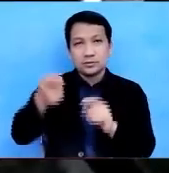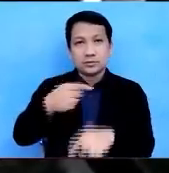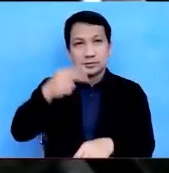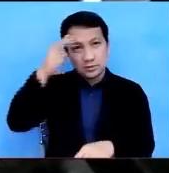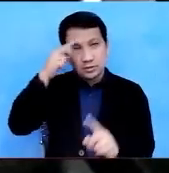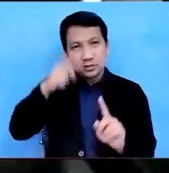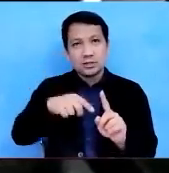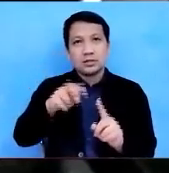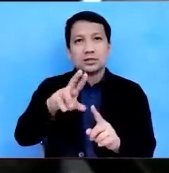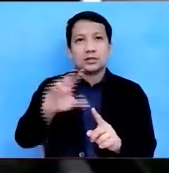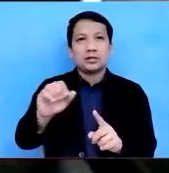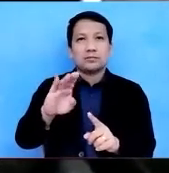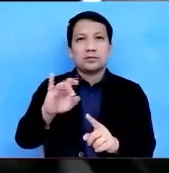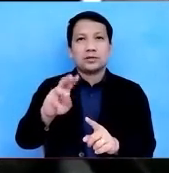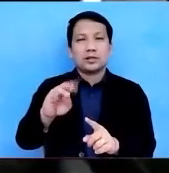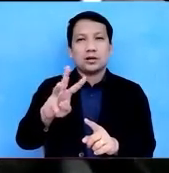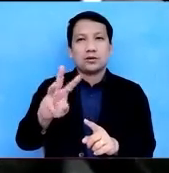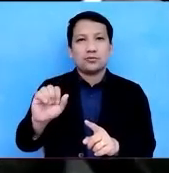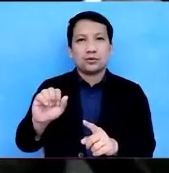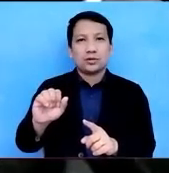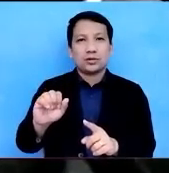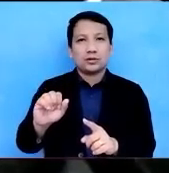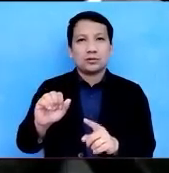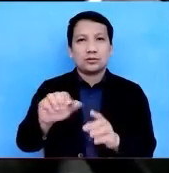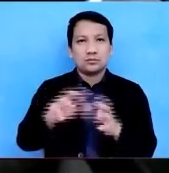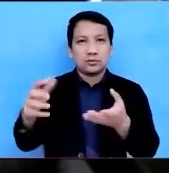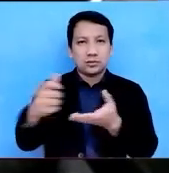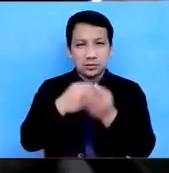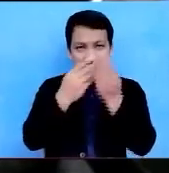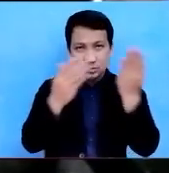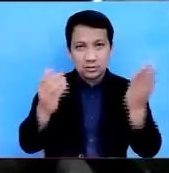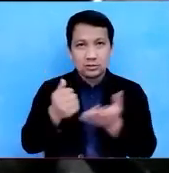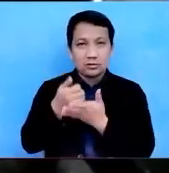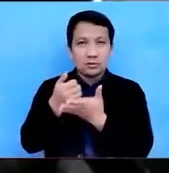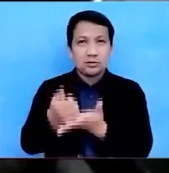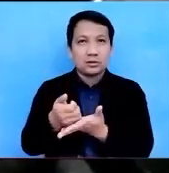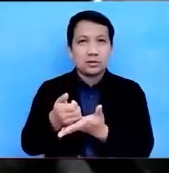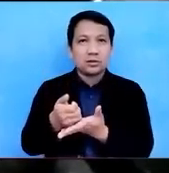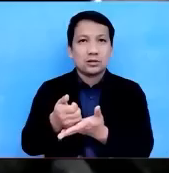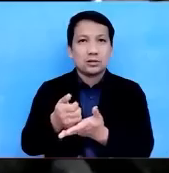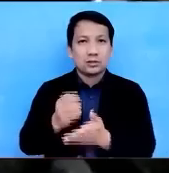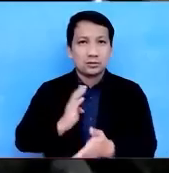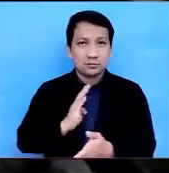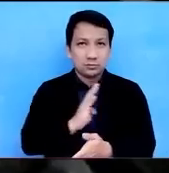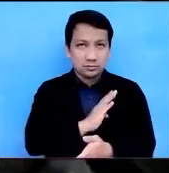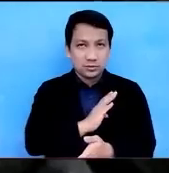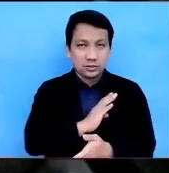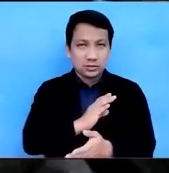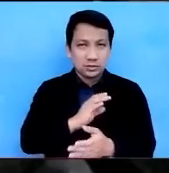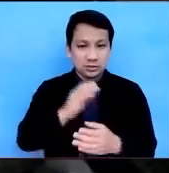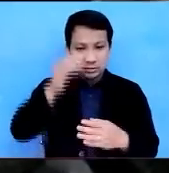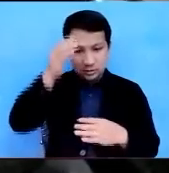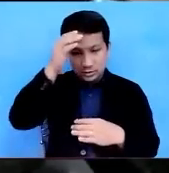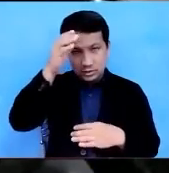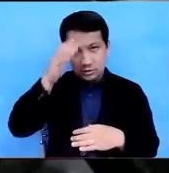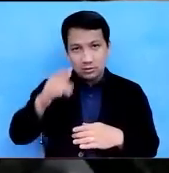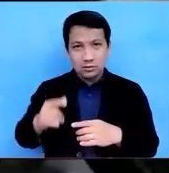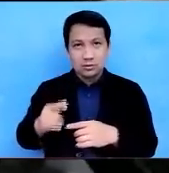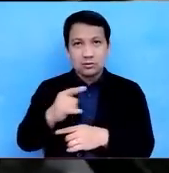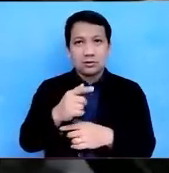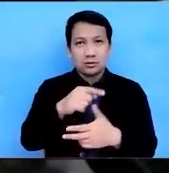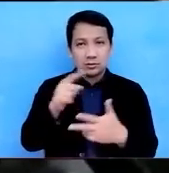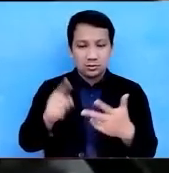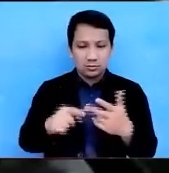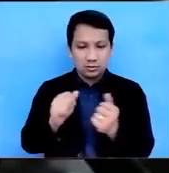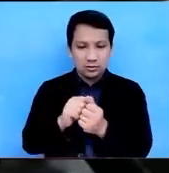Rayana Barnawi. Misyon niyang kumalap ng impormasyong makatutulong sa breast cancer research. On the way siya at tatlo pa niyang kasamaan